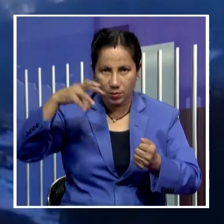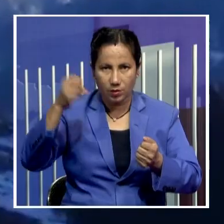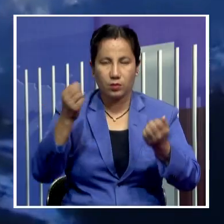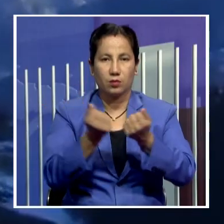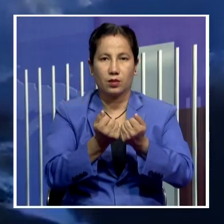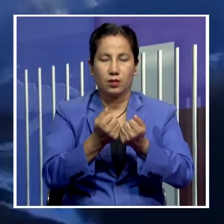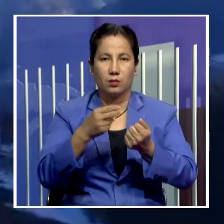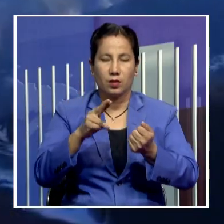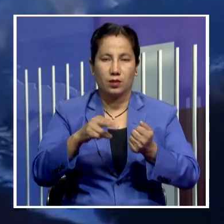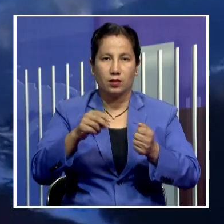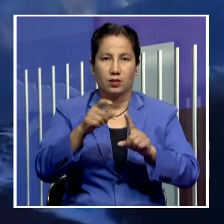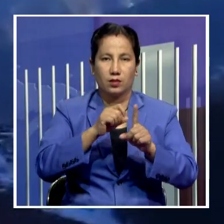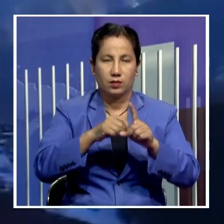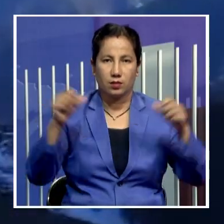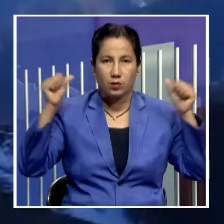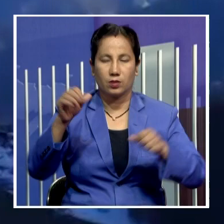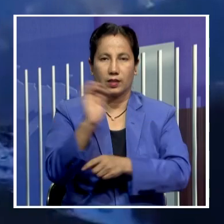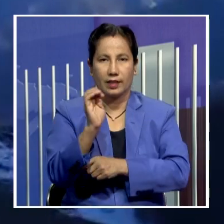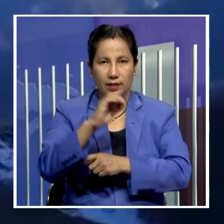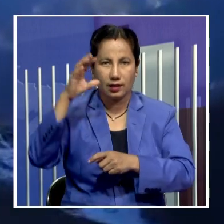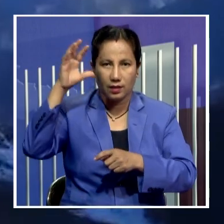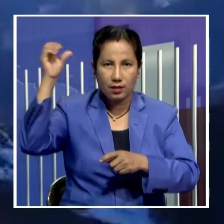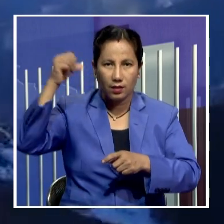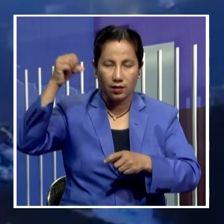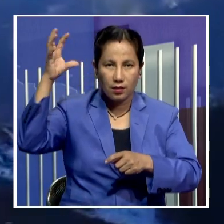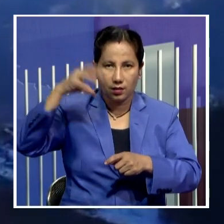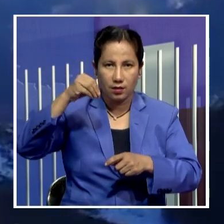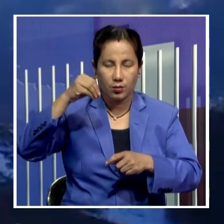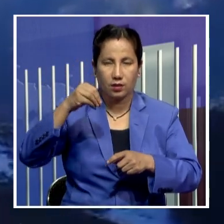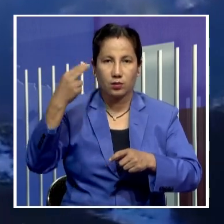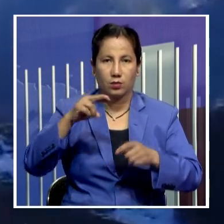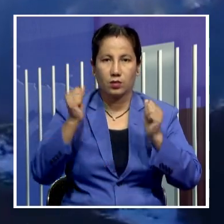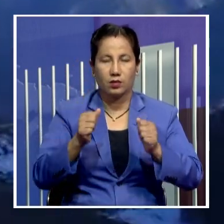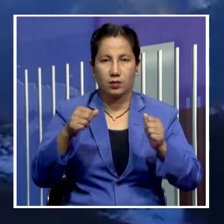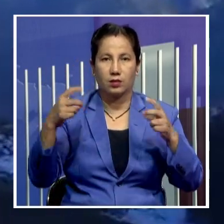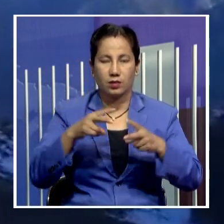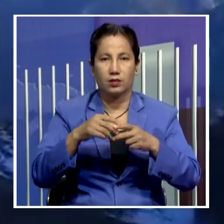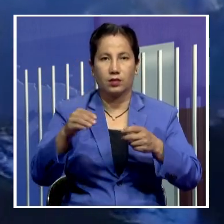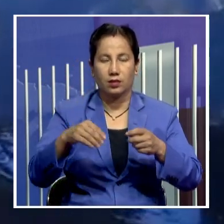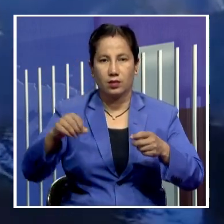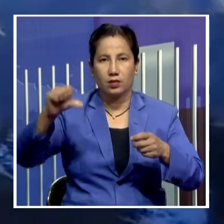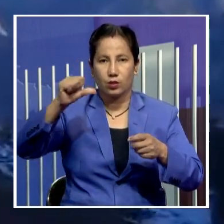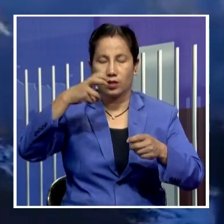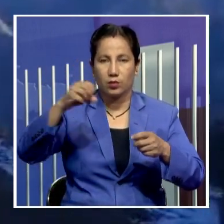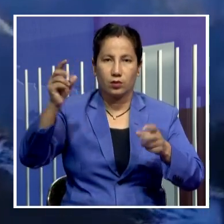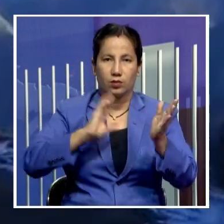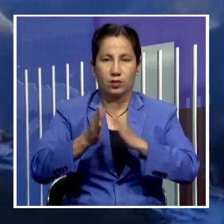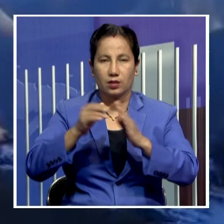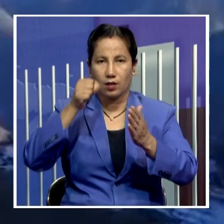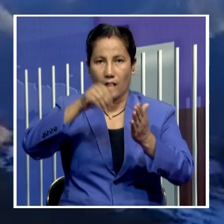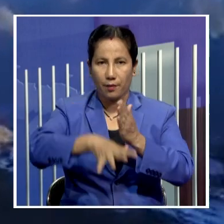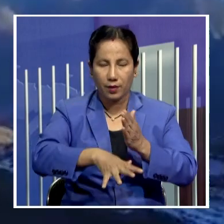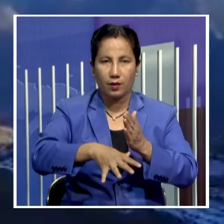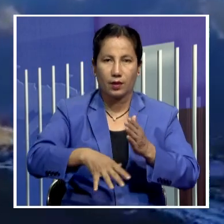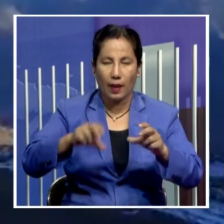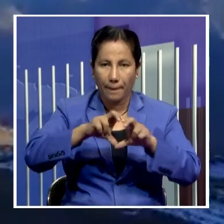भएसँगै सदरमुकाम सिमकोटका नागरिक अन्धकारमा बस्न बाध्य भएका छन्। हिल्दुम साना लघु जलविद्युत आयोजनामा कहिले पहिरो त कहिले पेनास्टिक